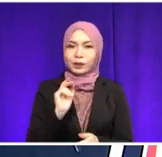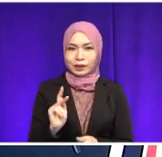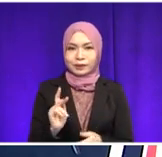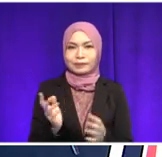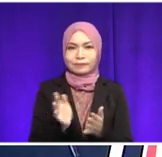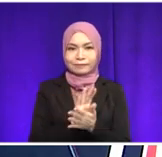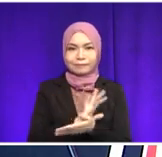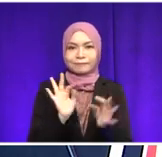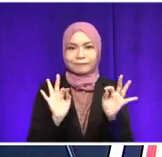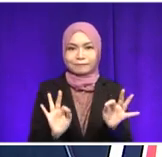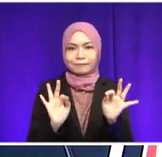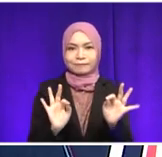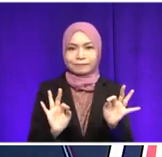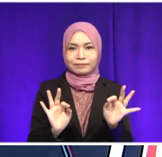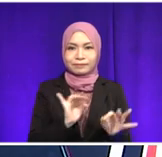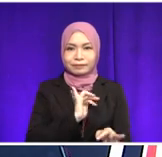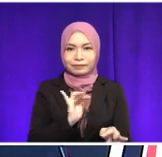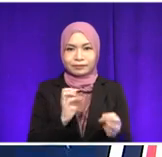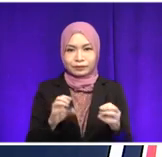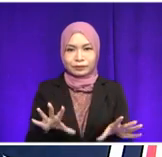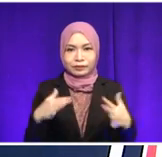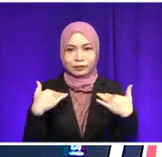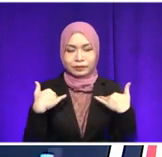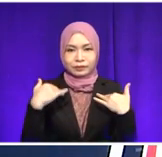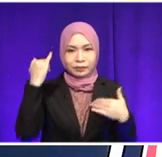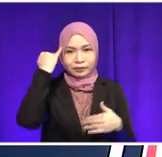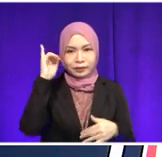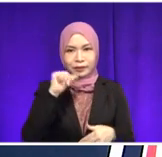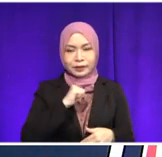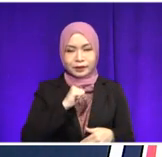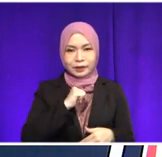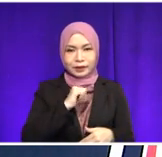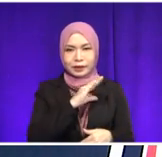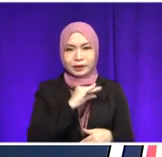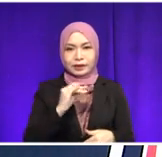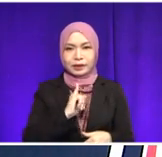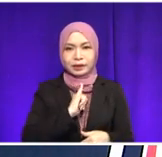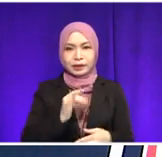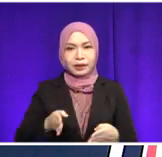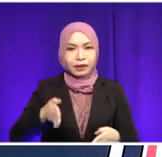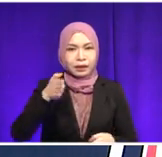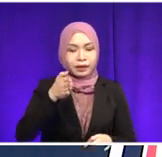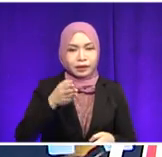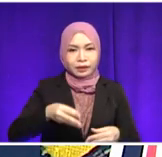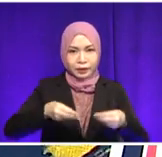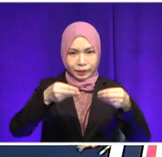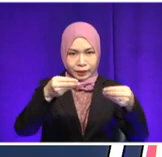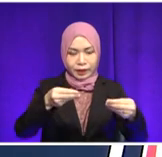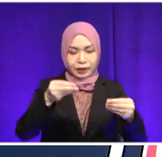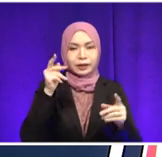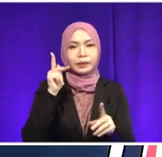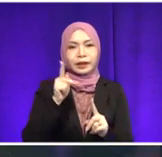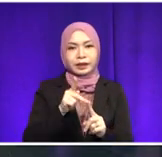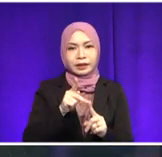ID sendiri jadi dia akan beri kepada akan selalu ke air tersebut kepada peri kebentuk